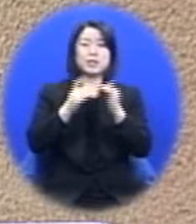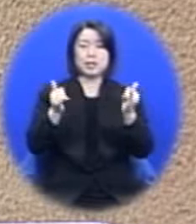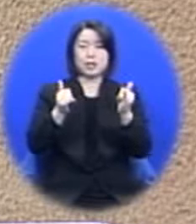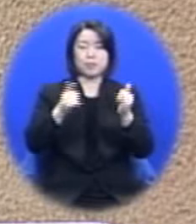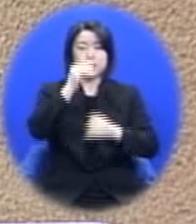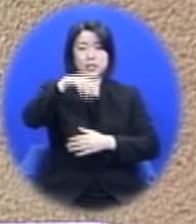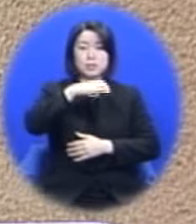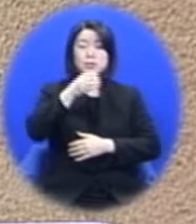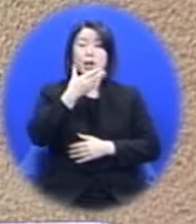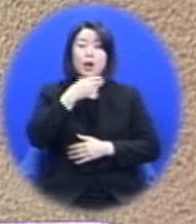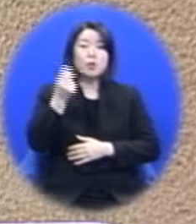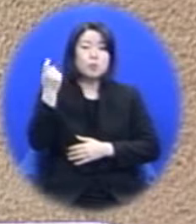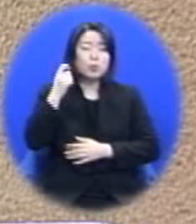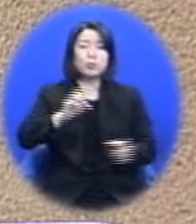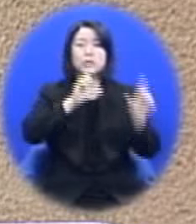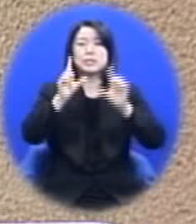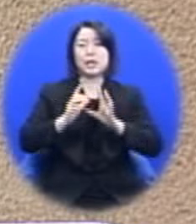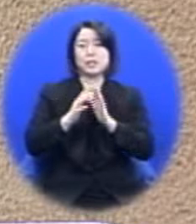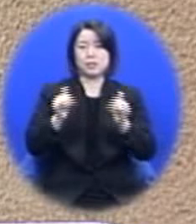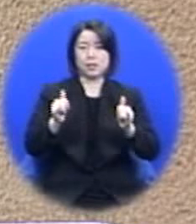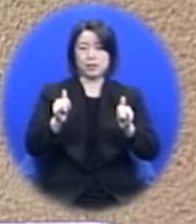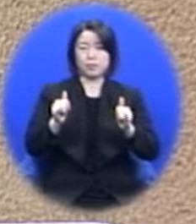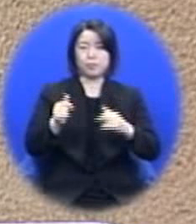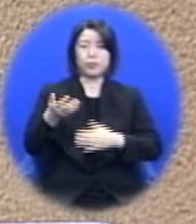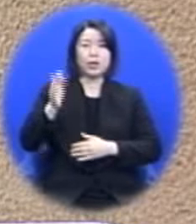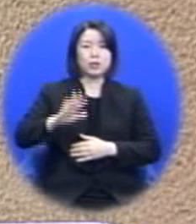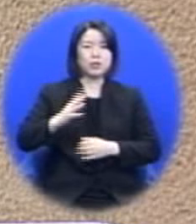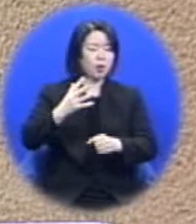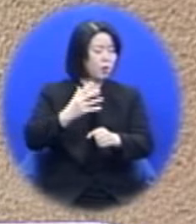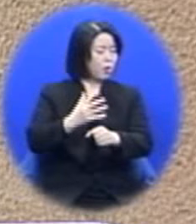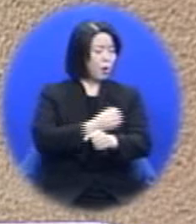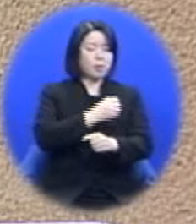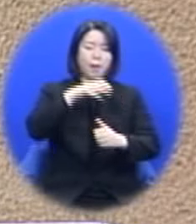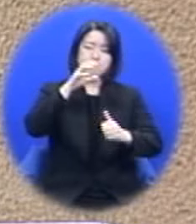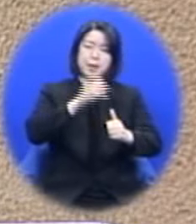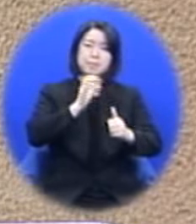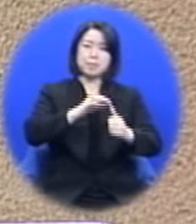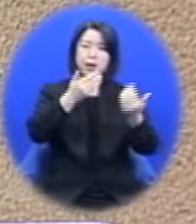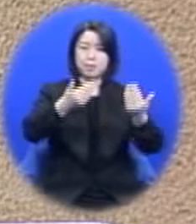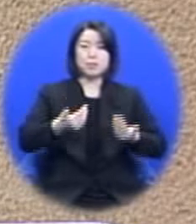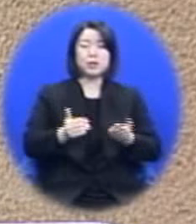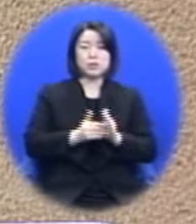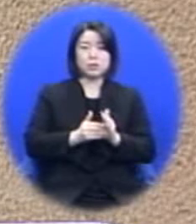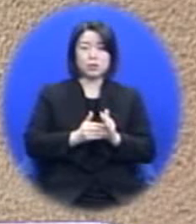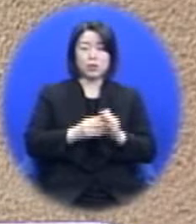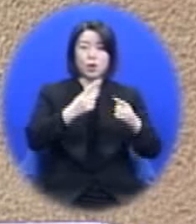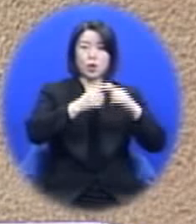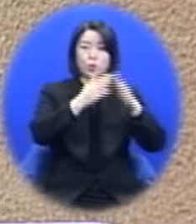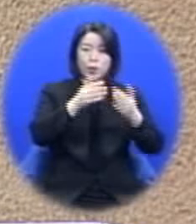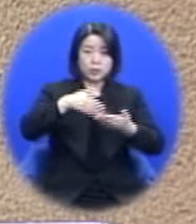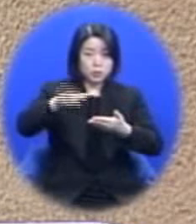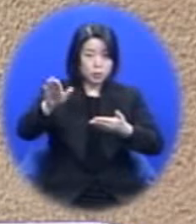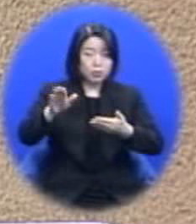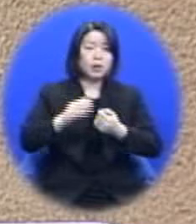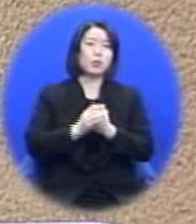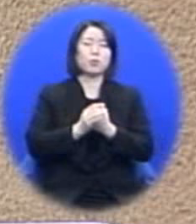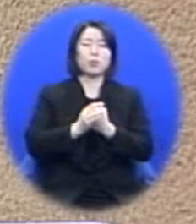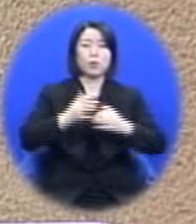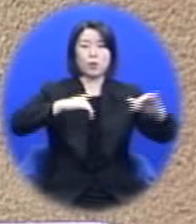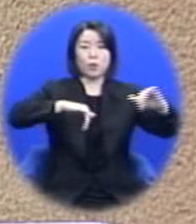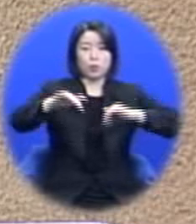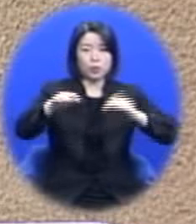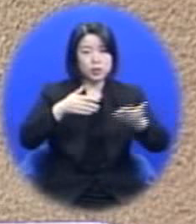복음으로 사는 사람이었어. 그런데 엄청난 핍박을 받았어. 교회에서 쫓겨나고,